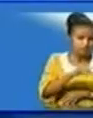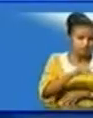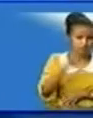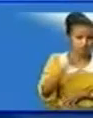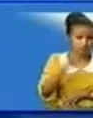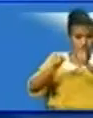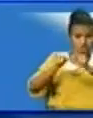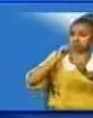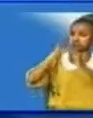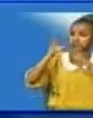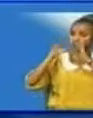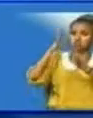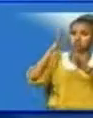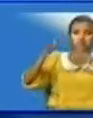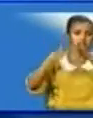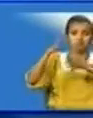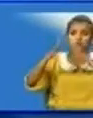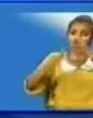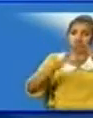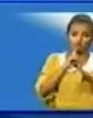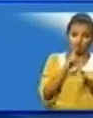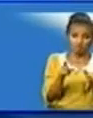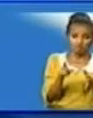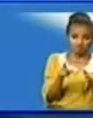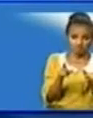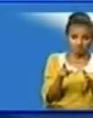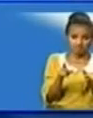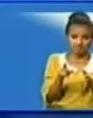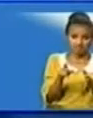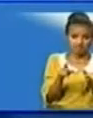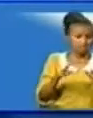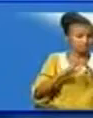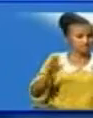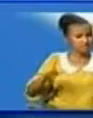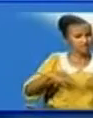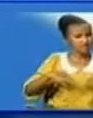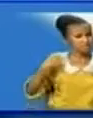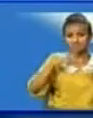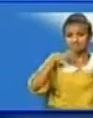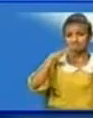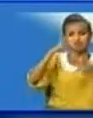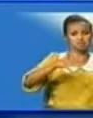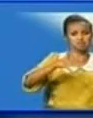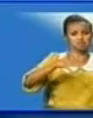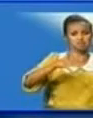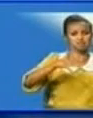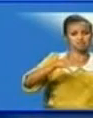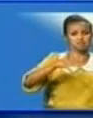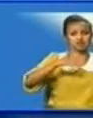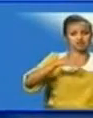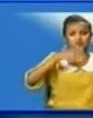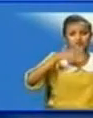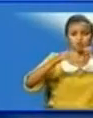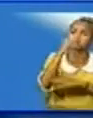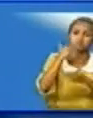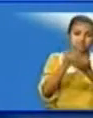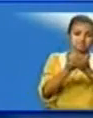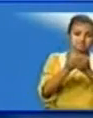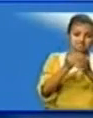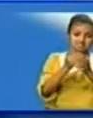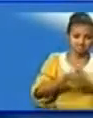ጊዜ ደስ ይለኛል በሄድኩበት አጋጣሚ ቋንቋ የሚችል ሰው ካለ በምልክት ቋንቋ ነው የማወራ